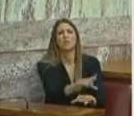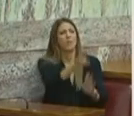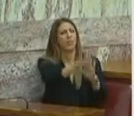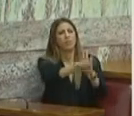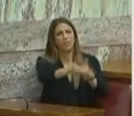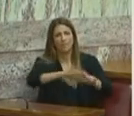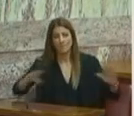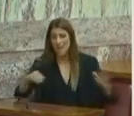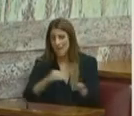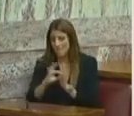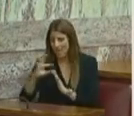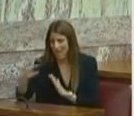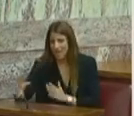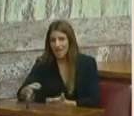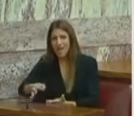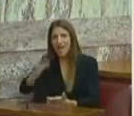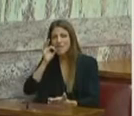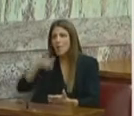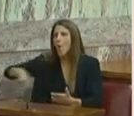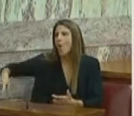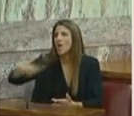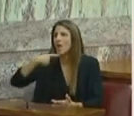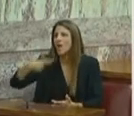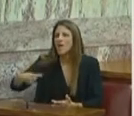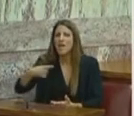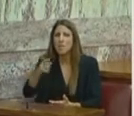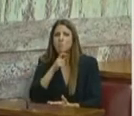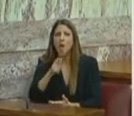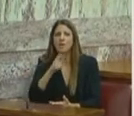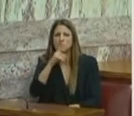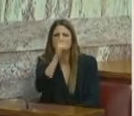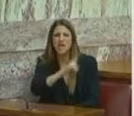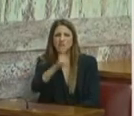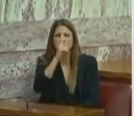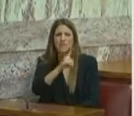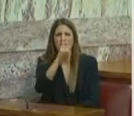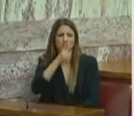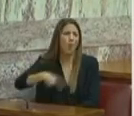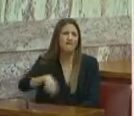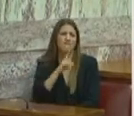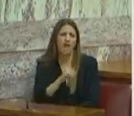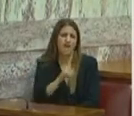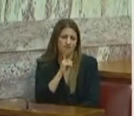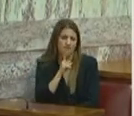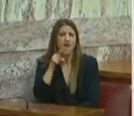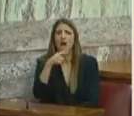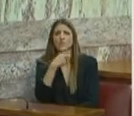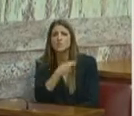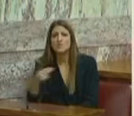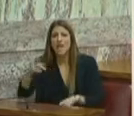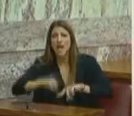στο τελευταίο καφενείο της χώρας να πάτε λένε ότι οι πολιτικοί είναι ψεύτες, τότε ναι, αυτό είναι κατάσταση πολιορκίας. Και θα